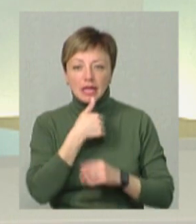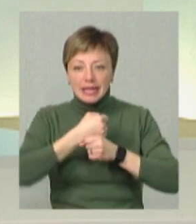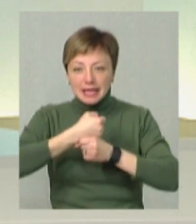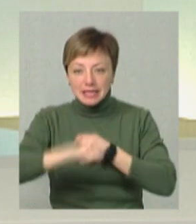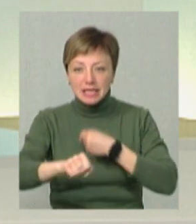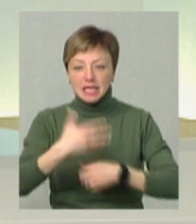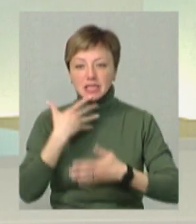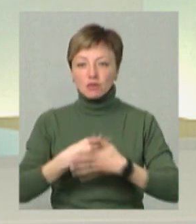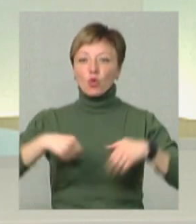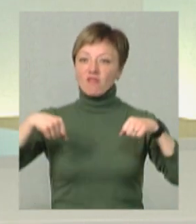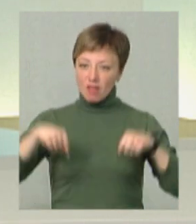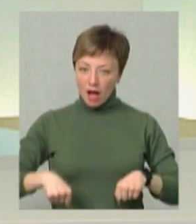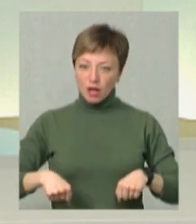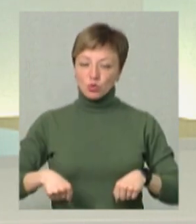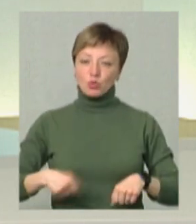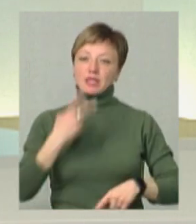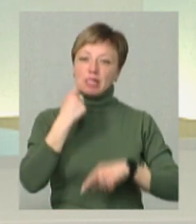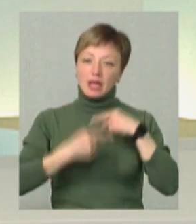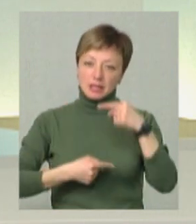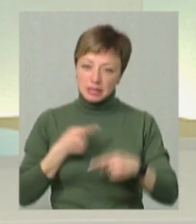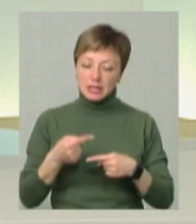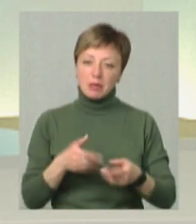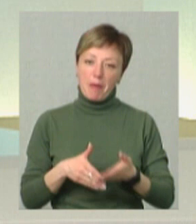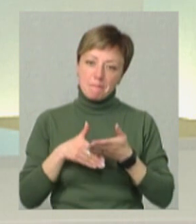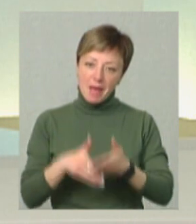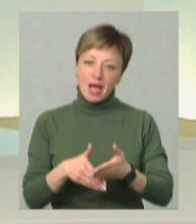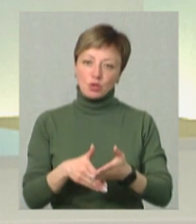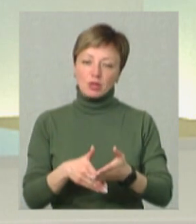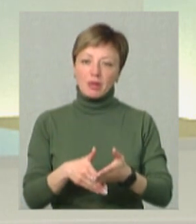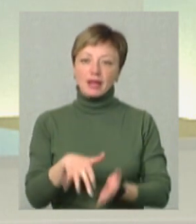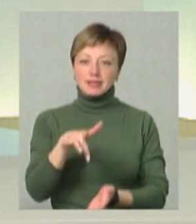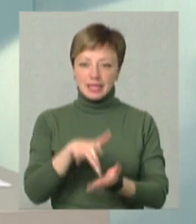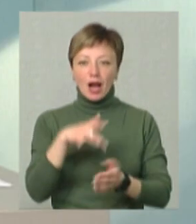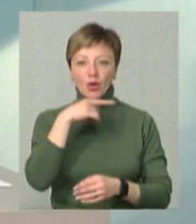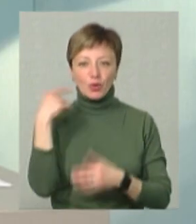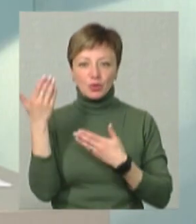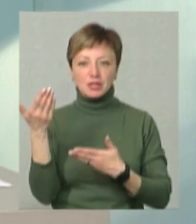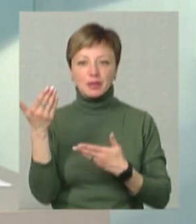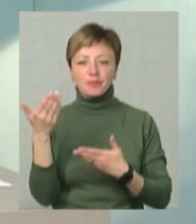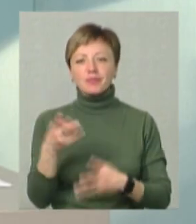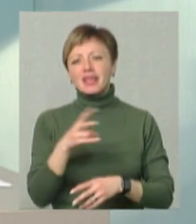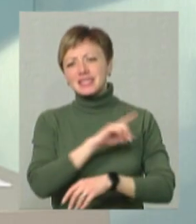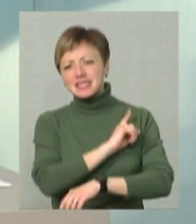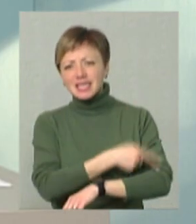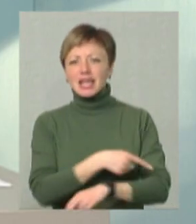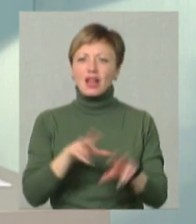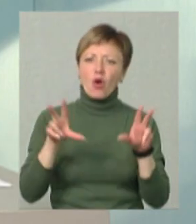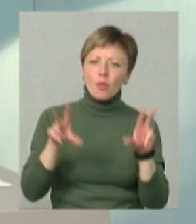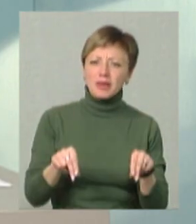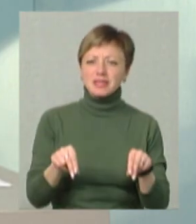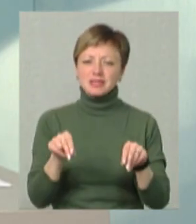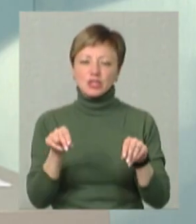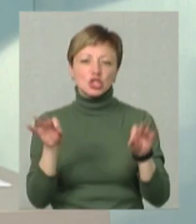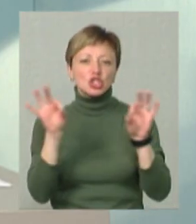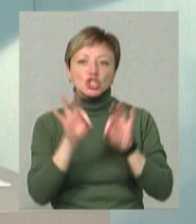насадити свою владу з традиційними методами, як для Центральної Росії. Де сила, де обіцянка.